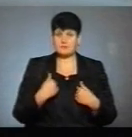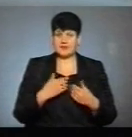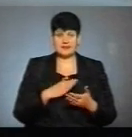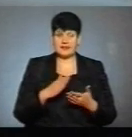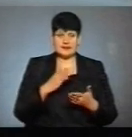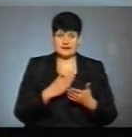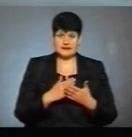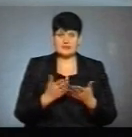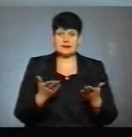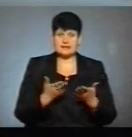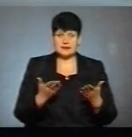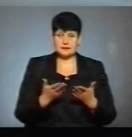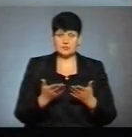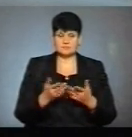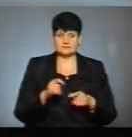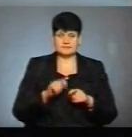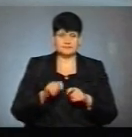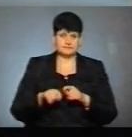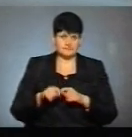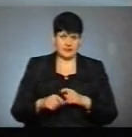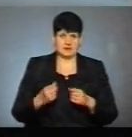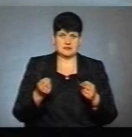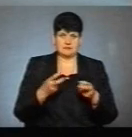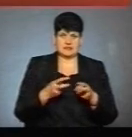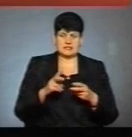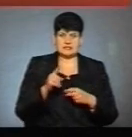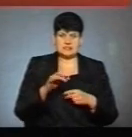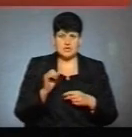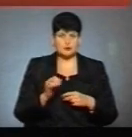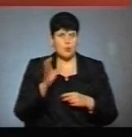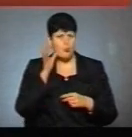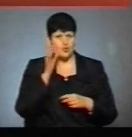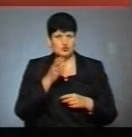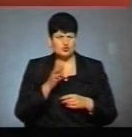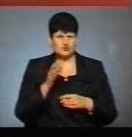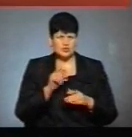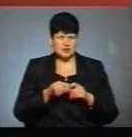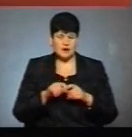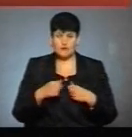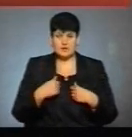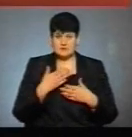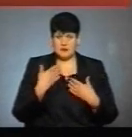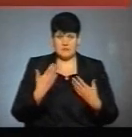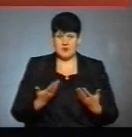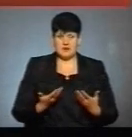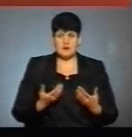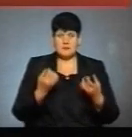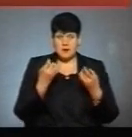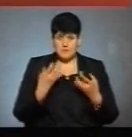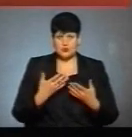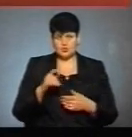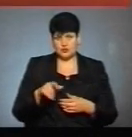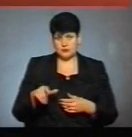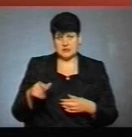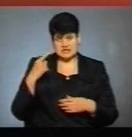являємось якимись оперативниками, яких є спецзасоби, прослушка, що ви можете це все робити, в нас цього нема. Ми просто є